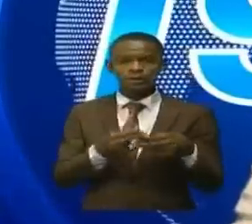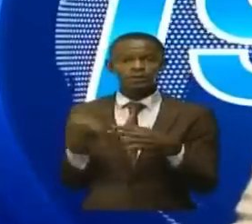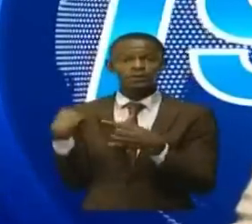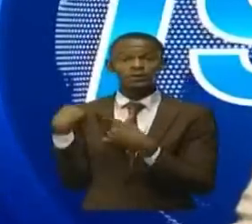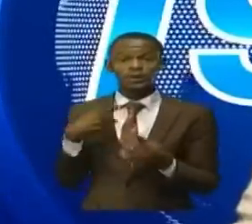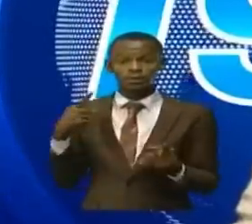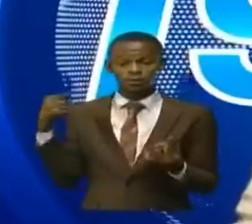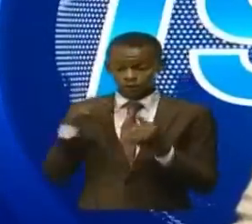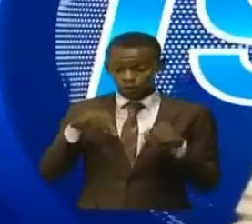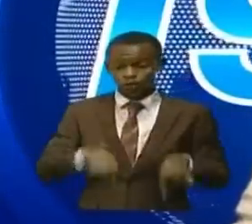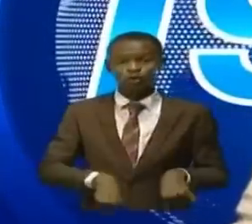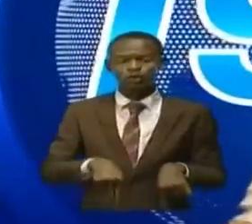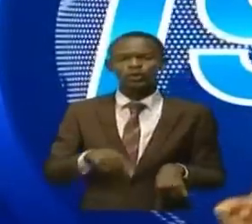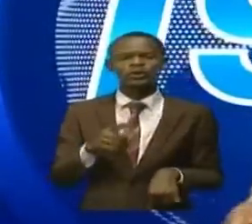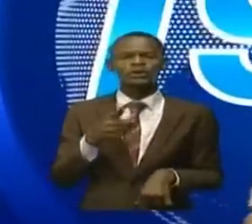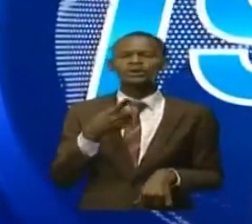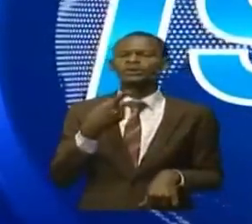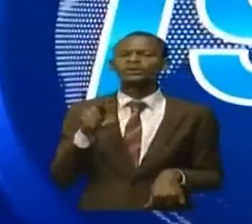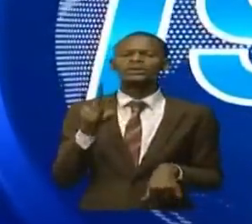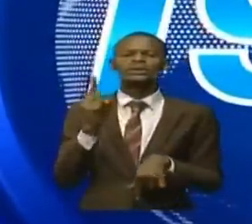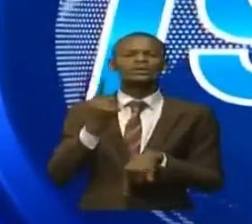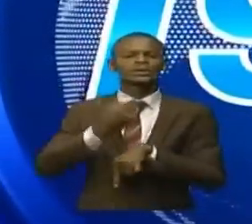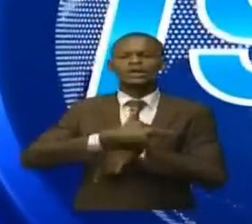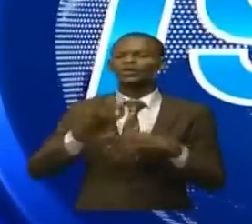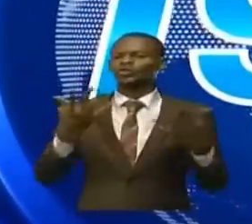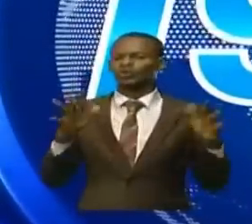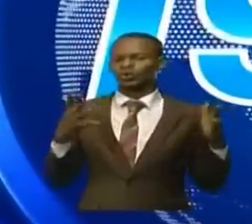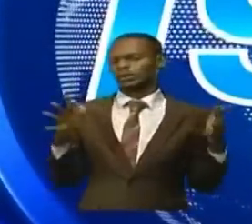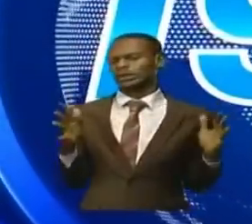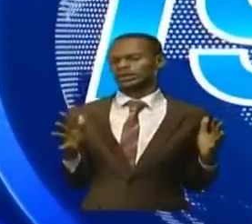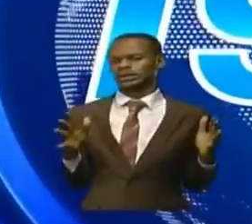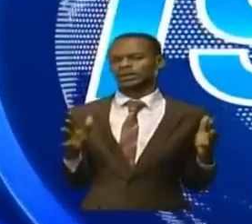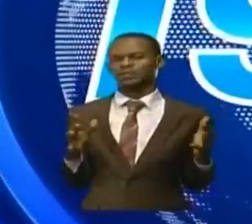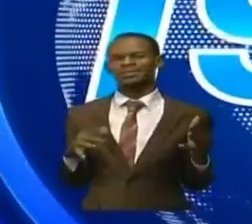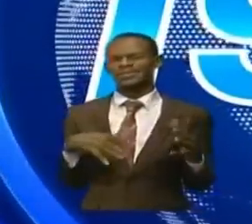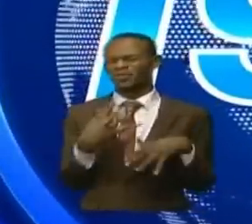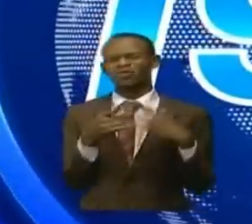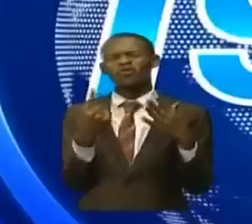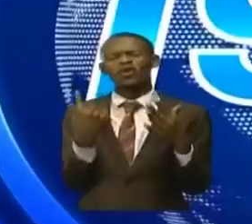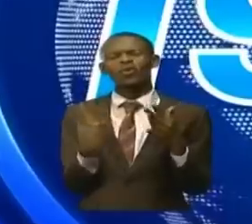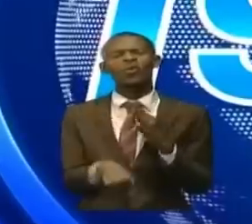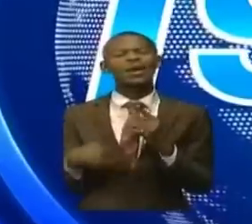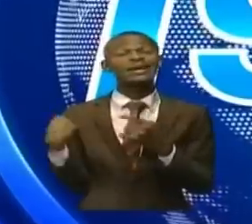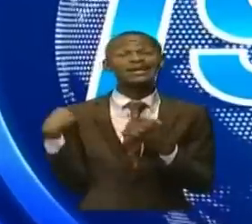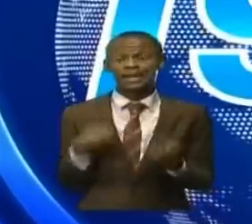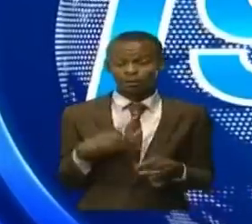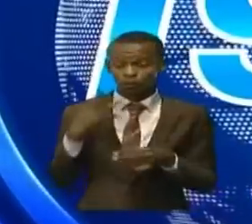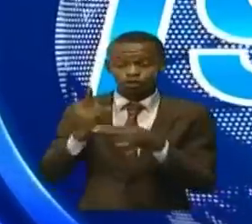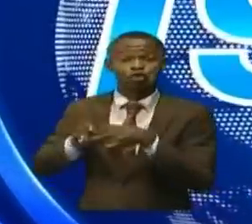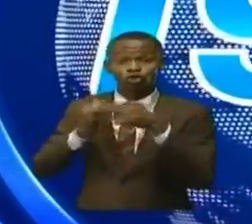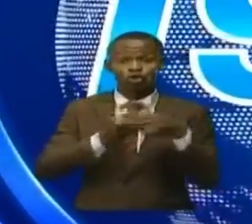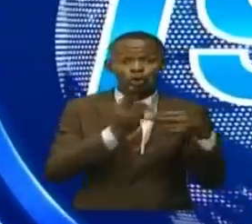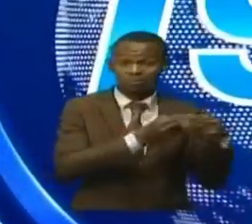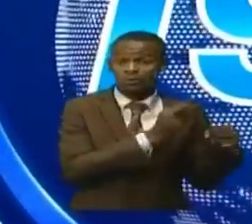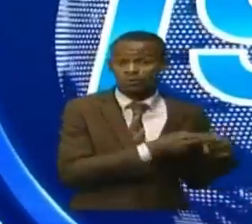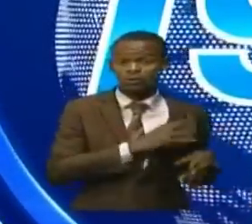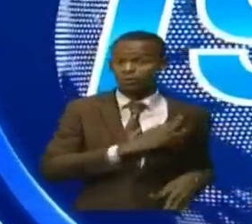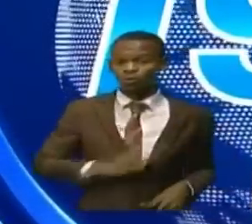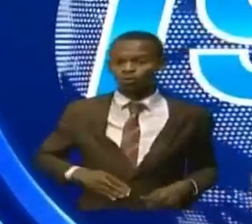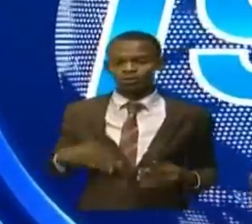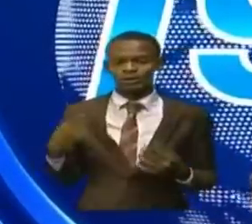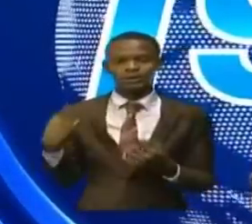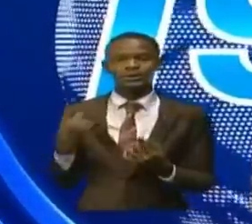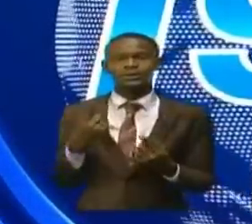bourgmestres? Celui de la commune de Kinshasa, bien sûr, a fait le bilan à mi-parcours de son action à la tête de cette